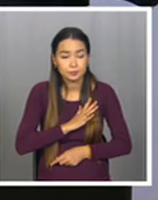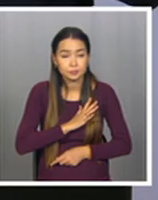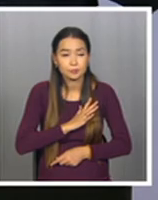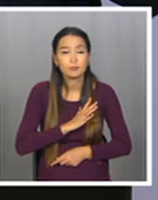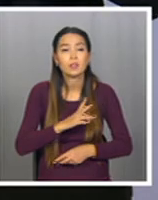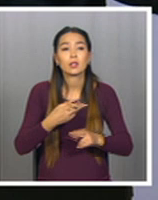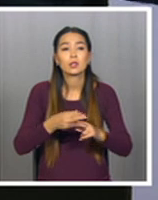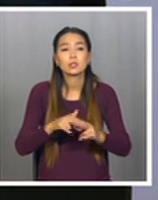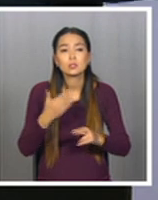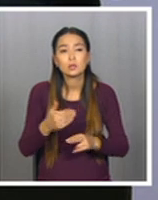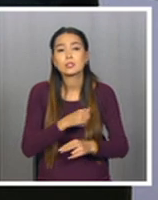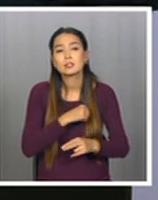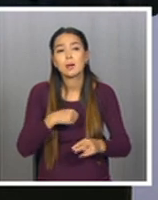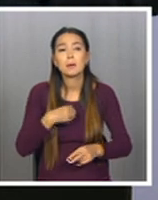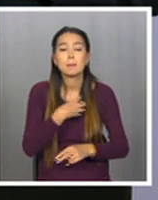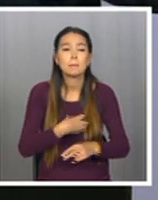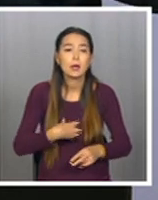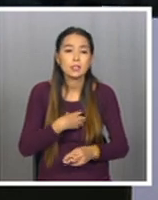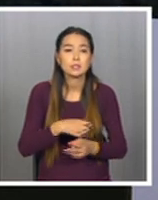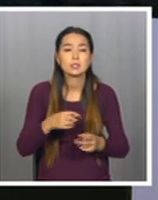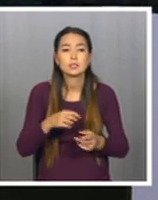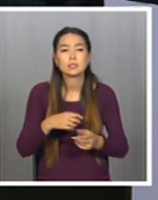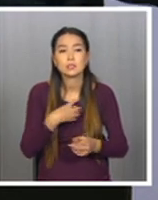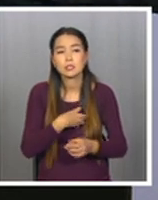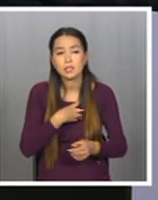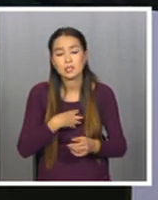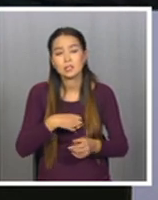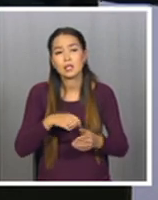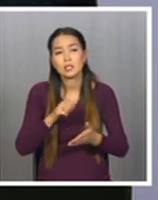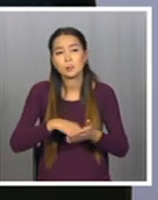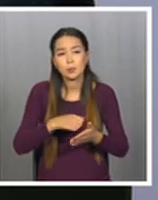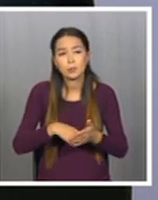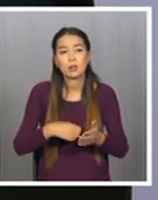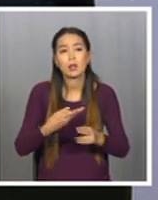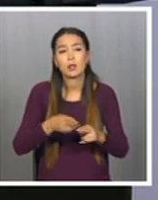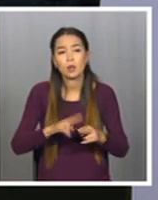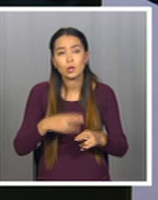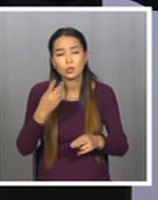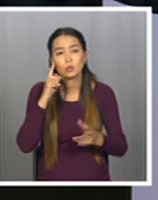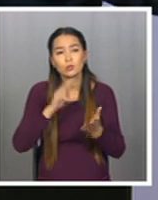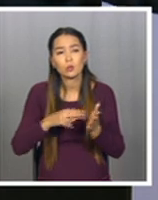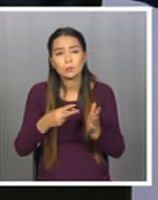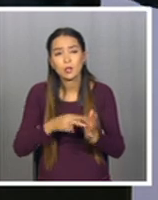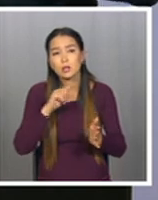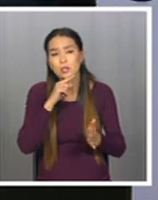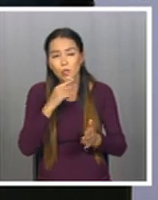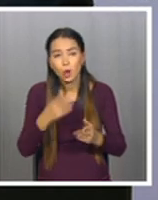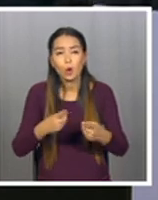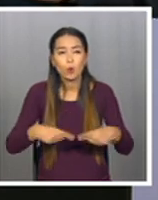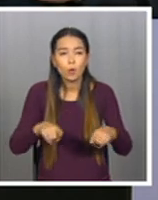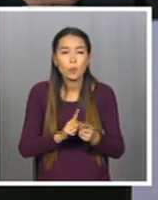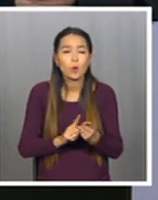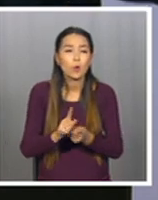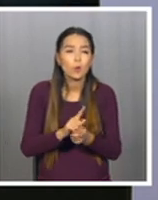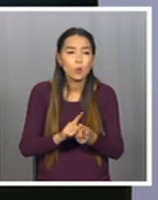Ондағы ең басты негізгі себептердің бірі бұл жоспарлы экономиканың қоғамдық өзгерістерге жылдам